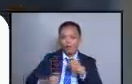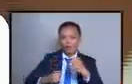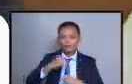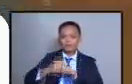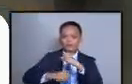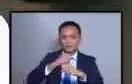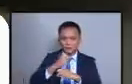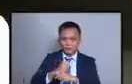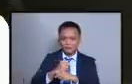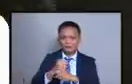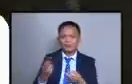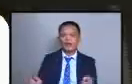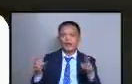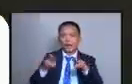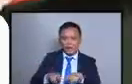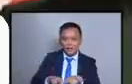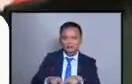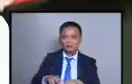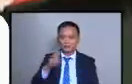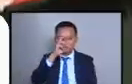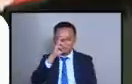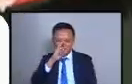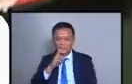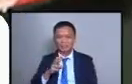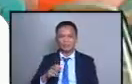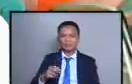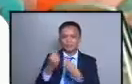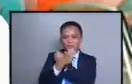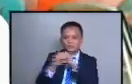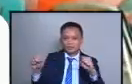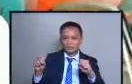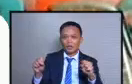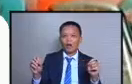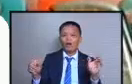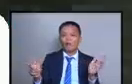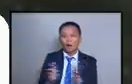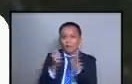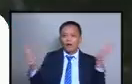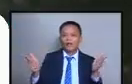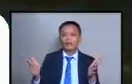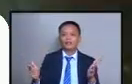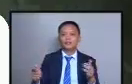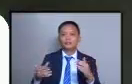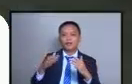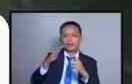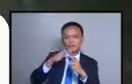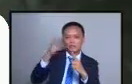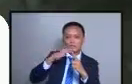umiiral pa rin ang mahigpit na seguridad. Bawal magdala ng mga flammable material, matatalim na